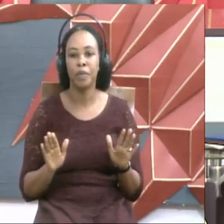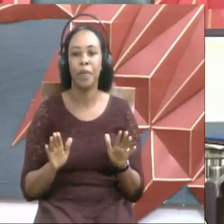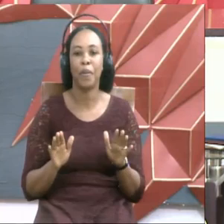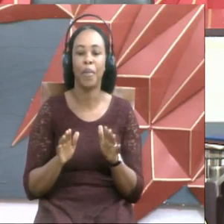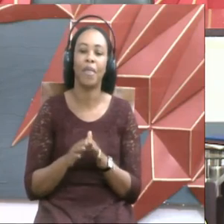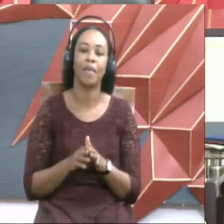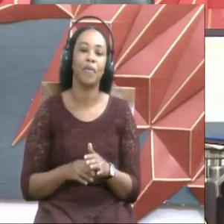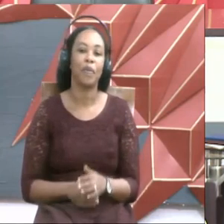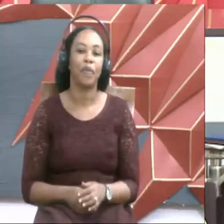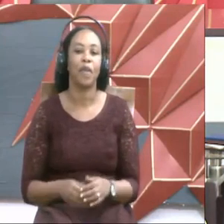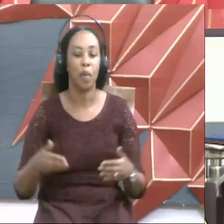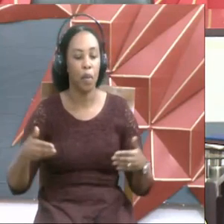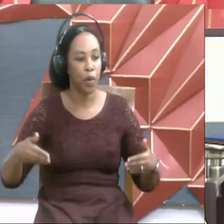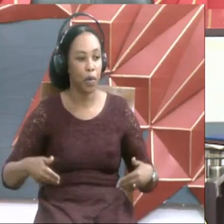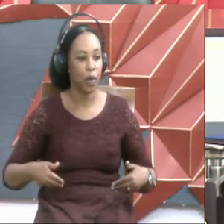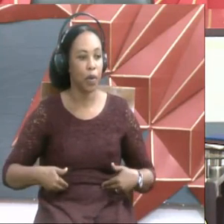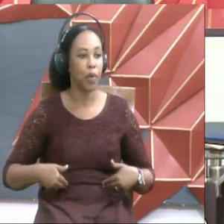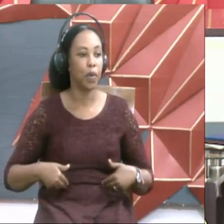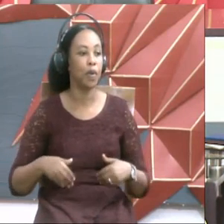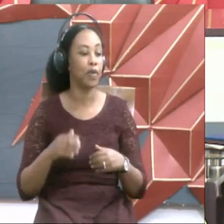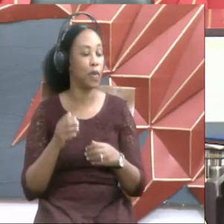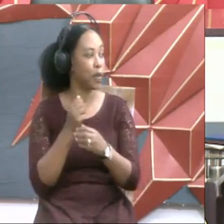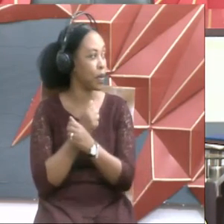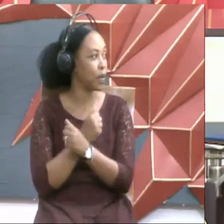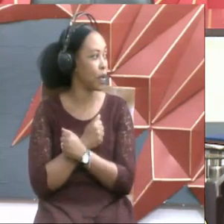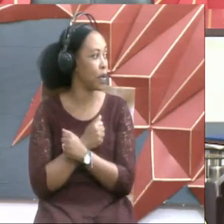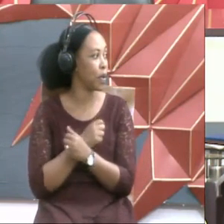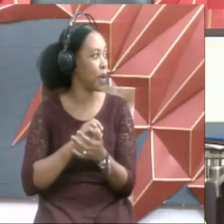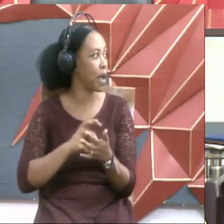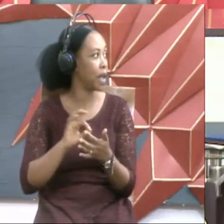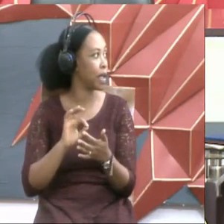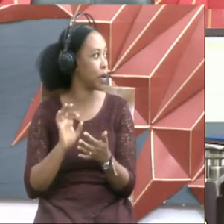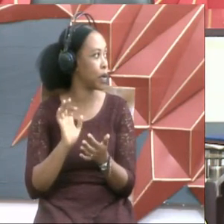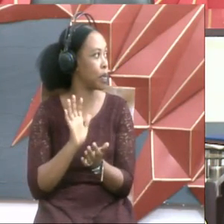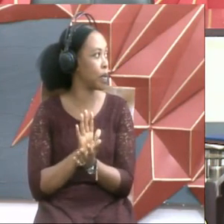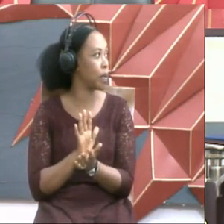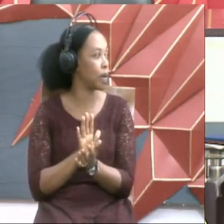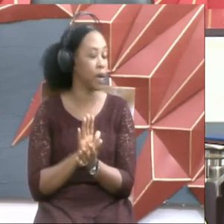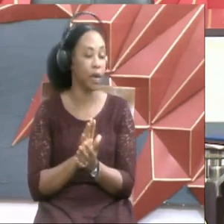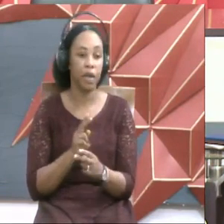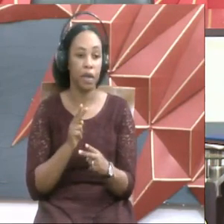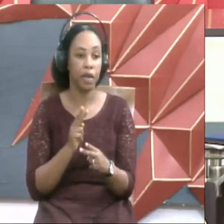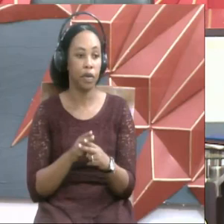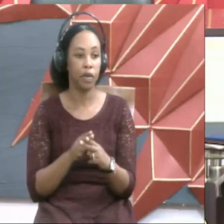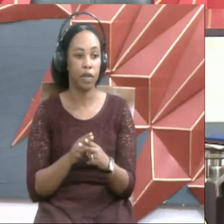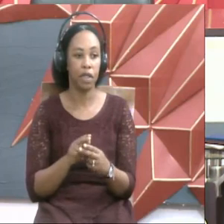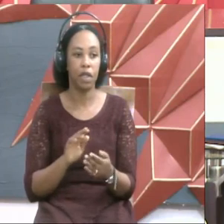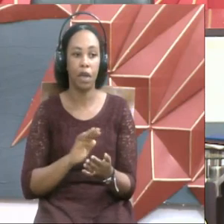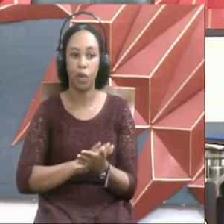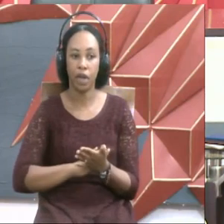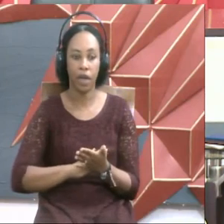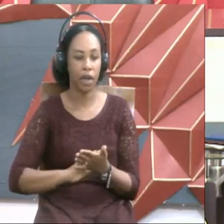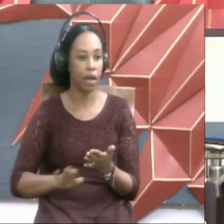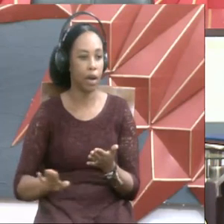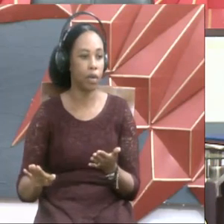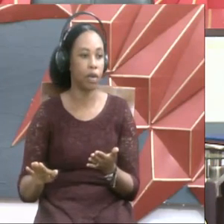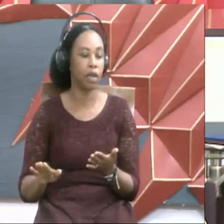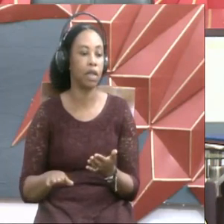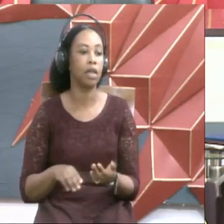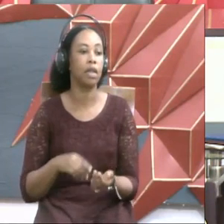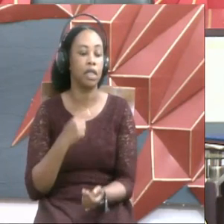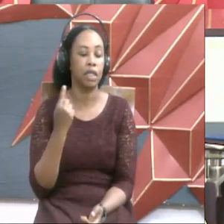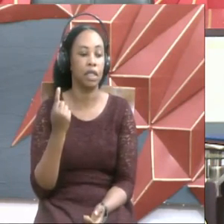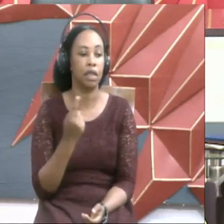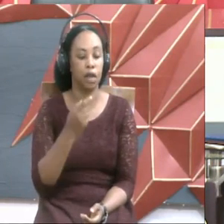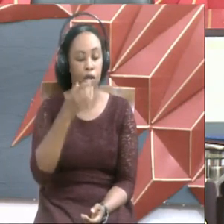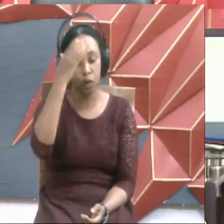quand les gens sont en dans nos corero Dieu dit nous les hanagure. Les cigarettes mon homme vous ça. Lettre en